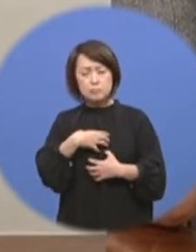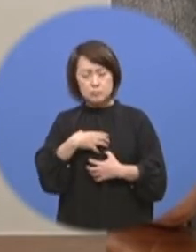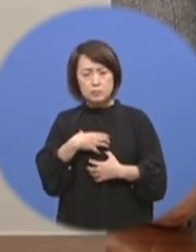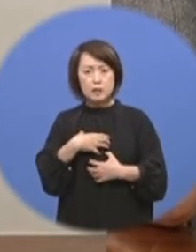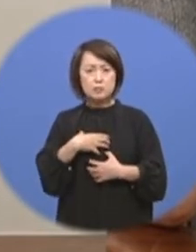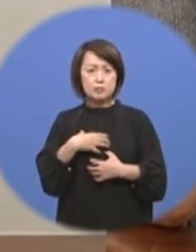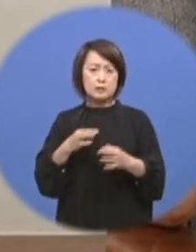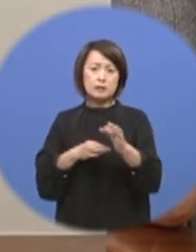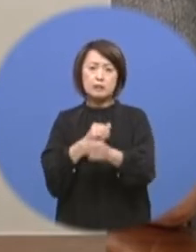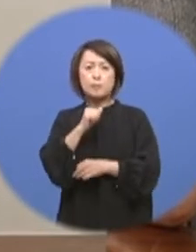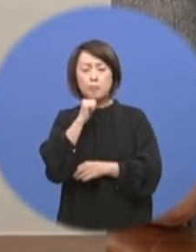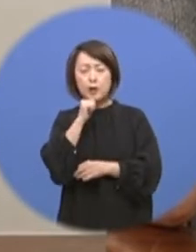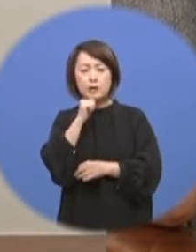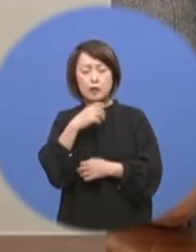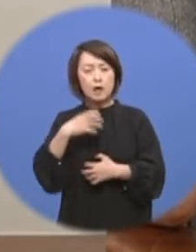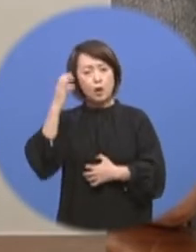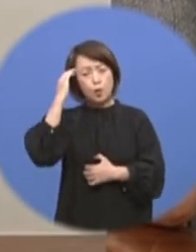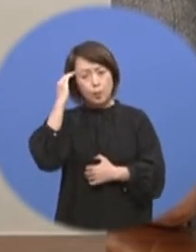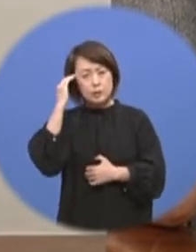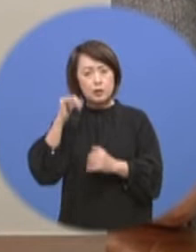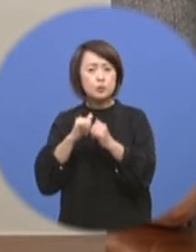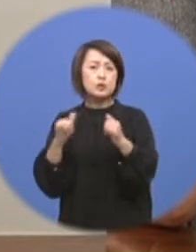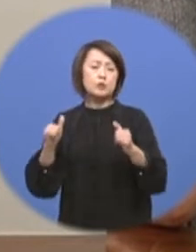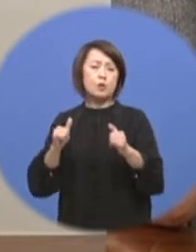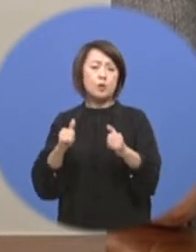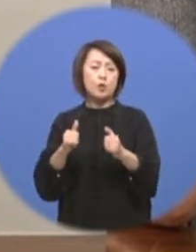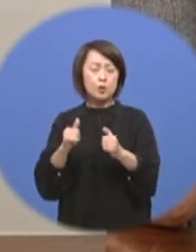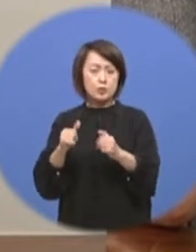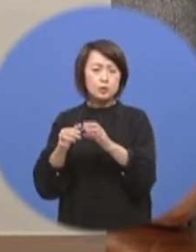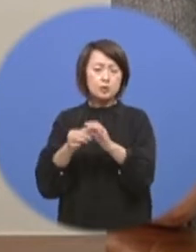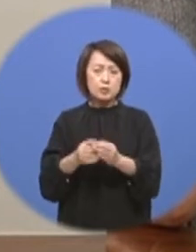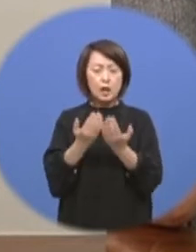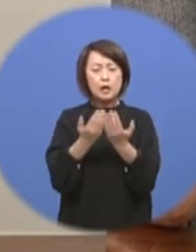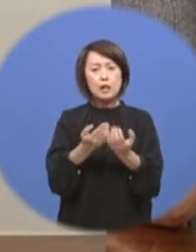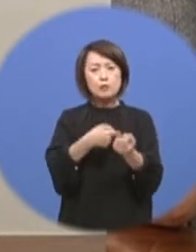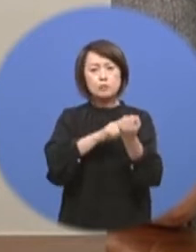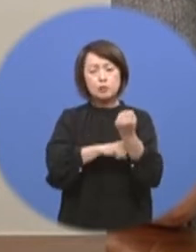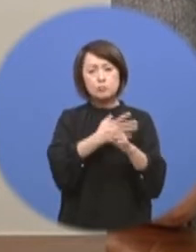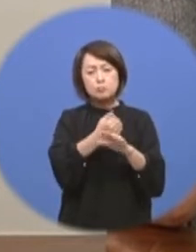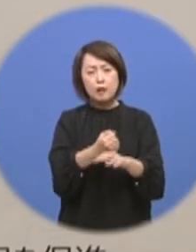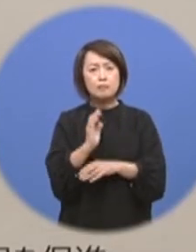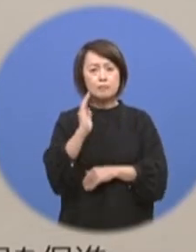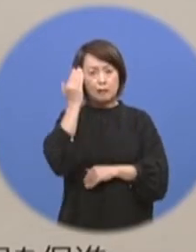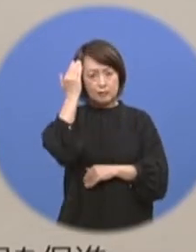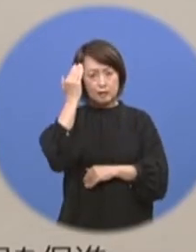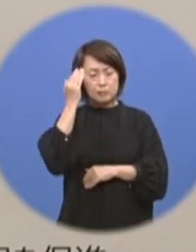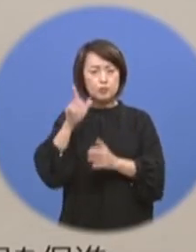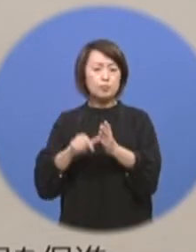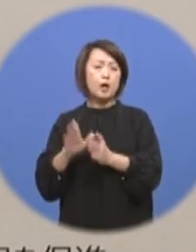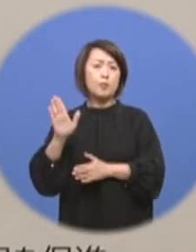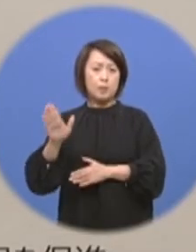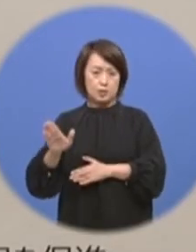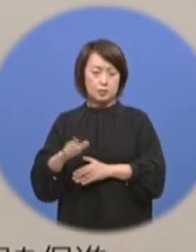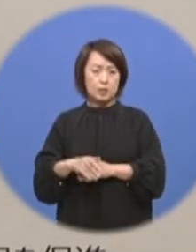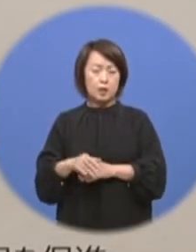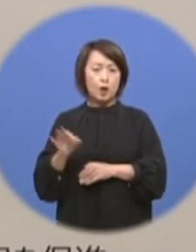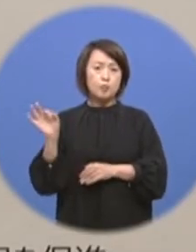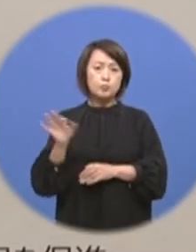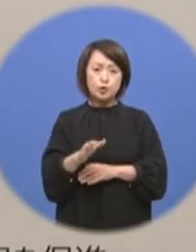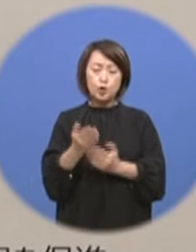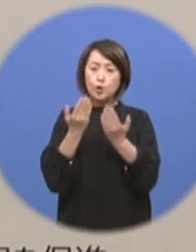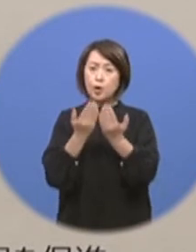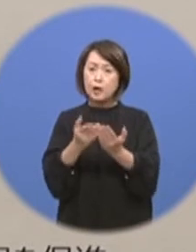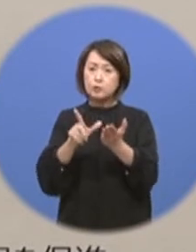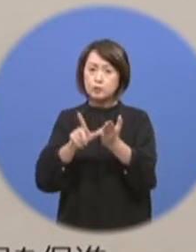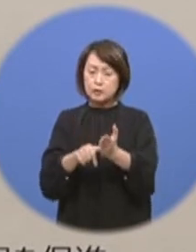議会も少ないのでお学力が付かないというようなこともありますで和歌山県は無料の学習機会の確保するために